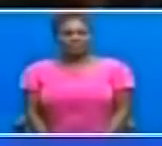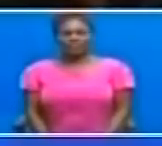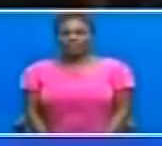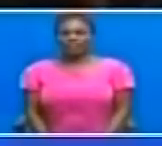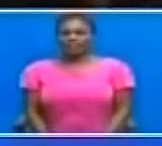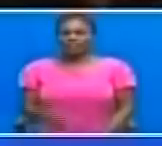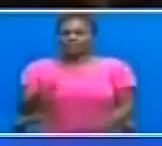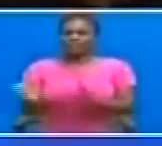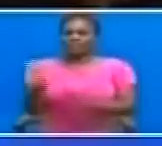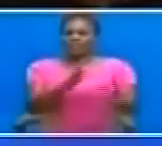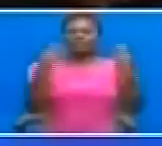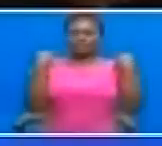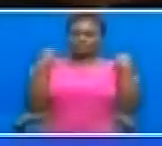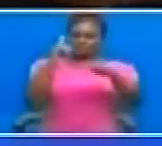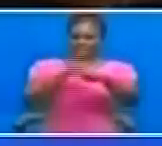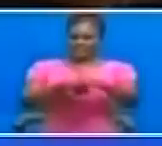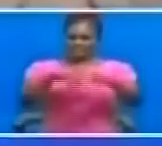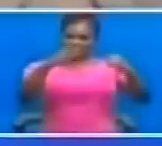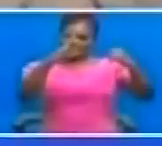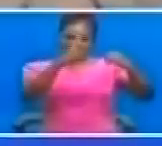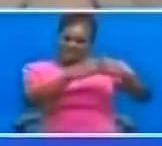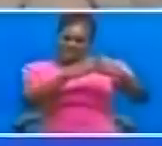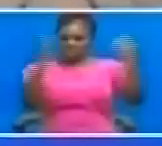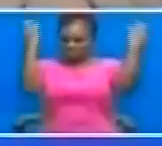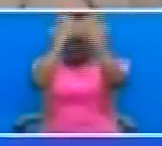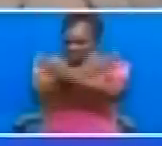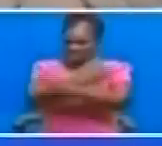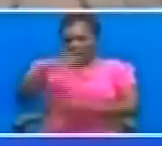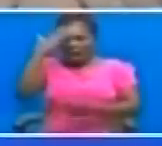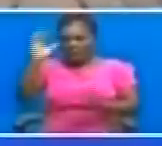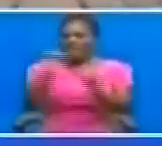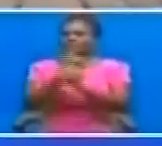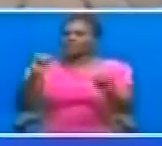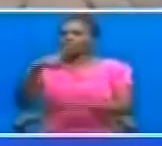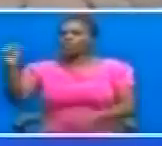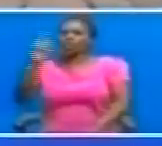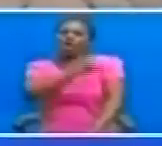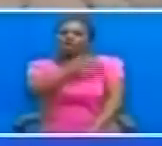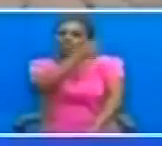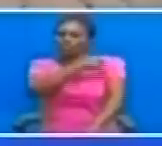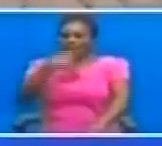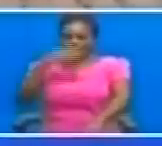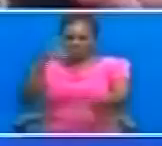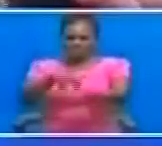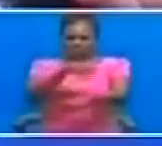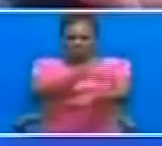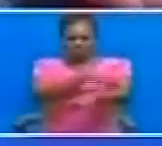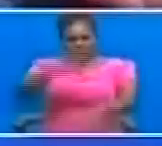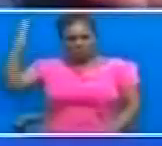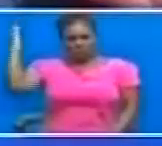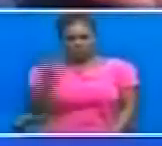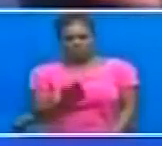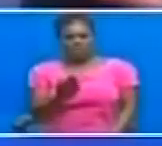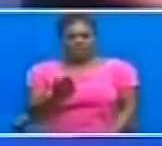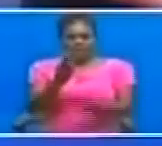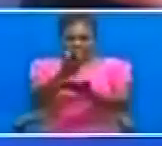Alikuwa akijiandaa kulala mwendo wa saa 3 usiku, asijue ataamkia hospitalini akiuguza majeraha ya panga. Alikatwa